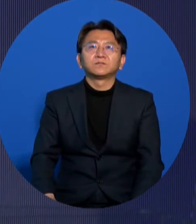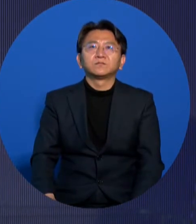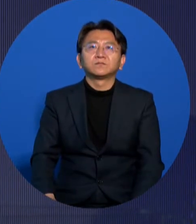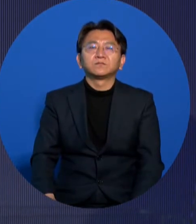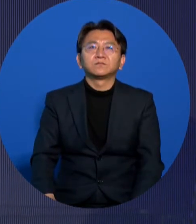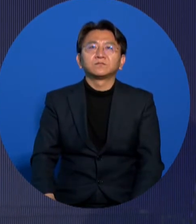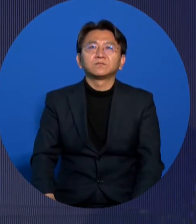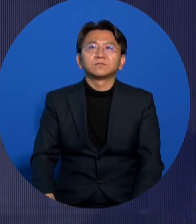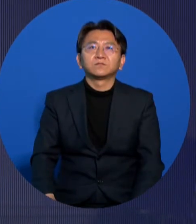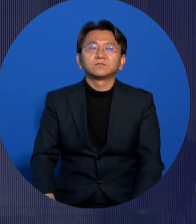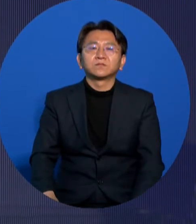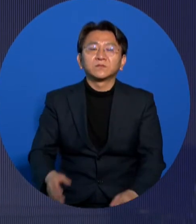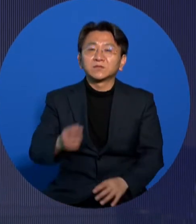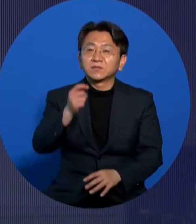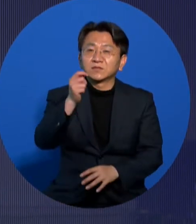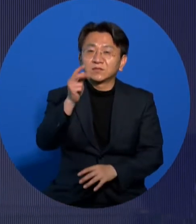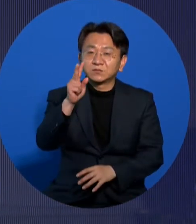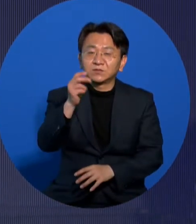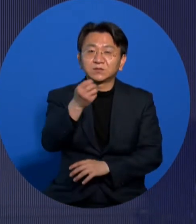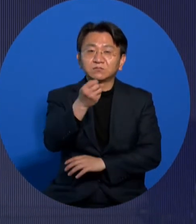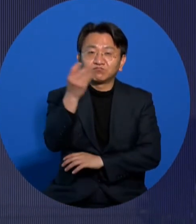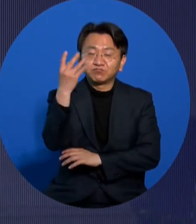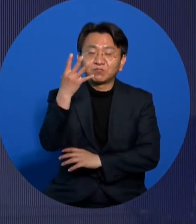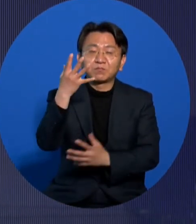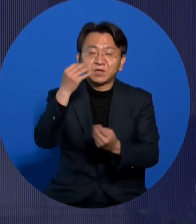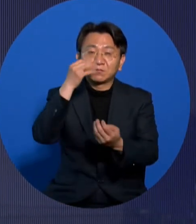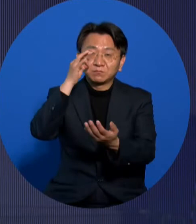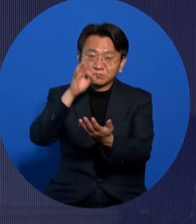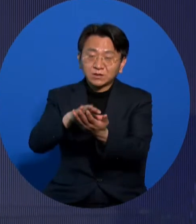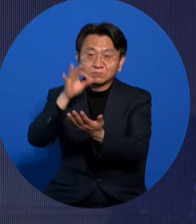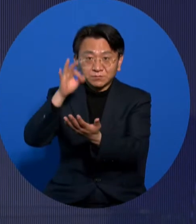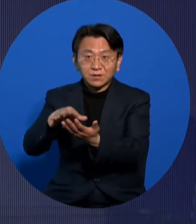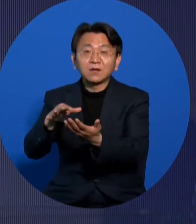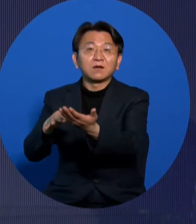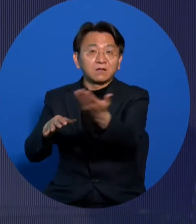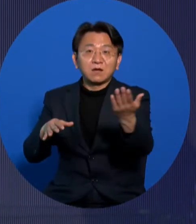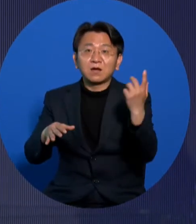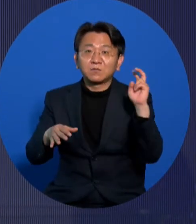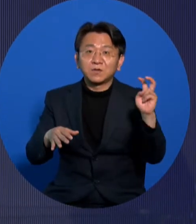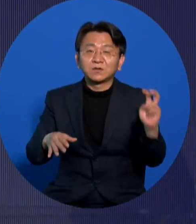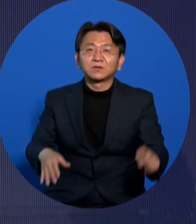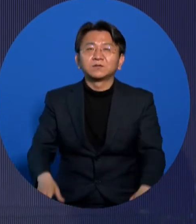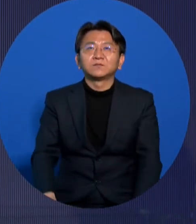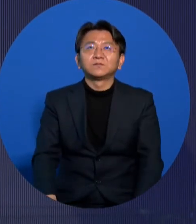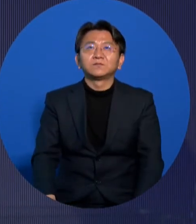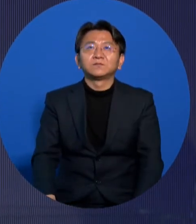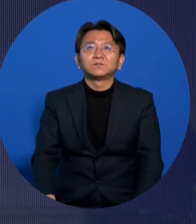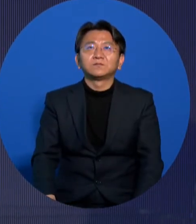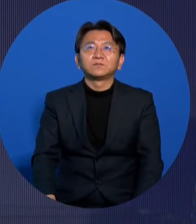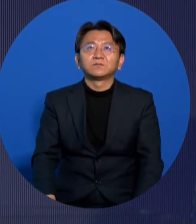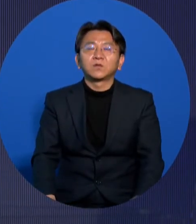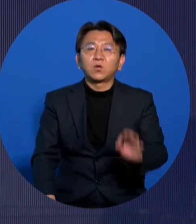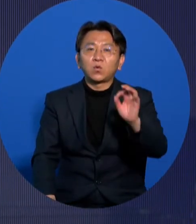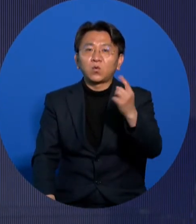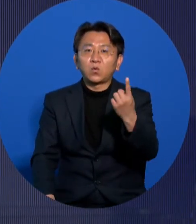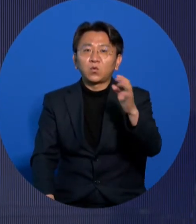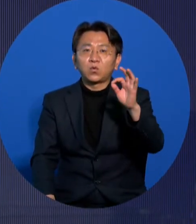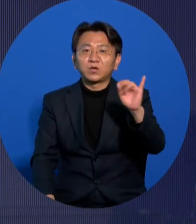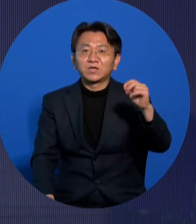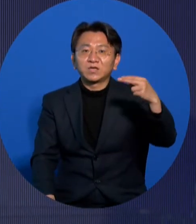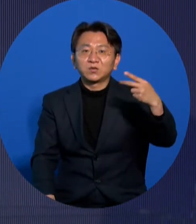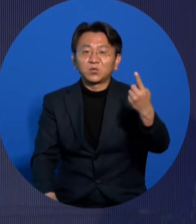아마 언론에서 여러분들도 많이 아마 보아왔을 겁니다. 오이도에서